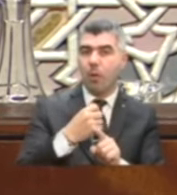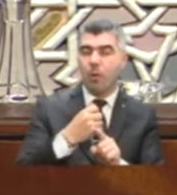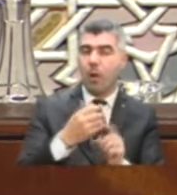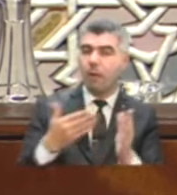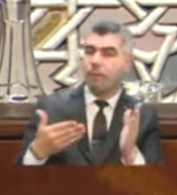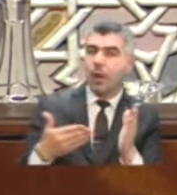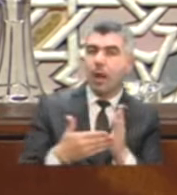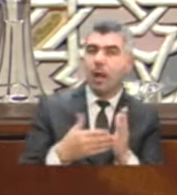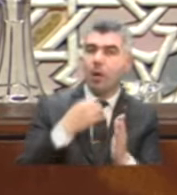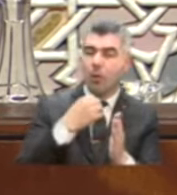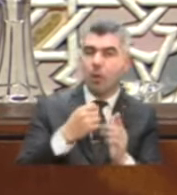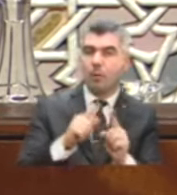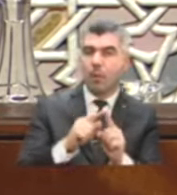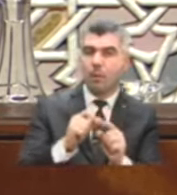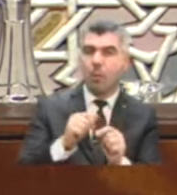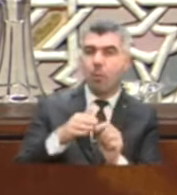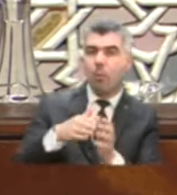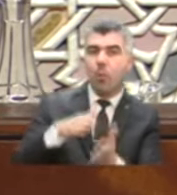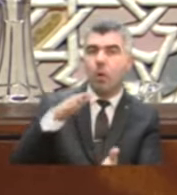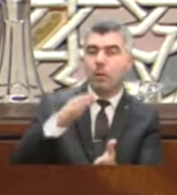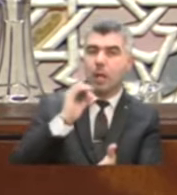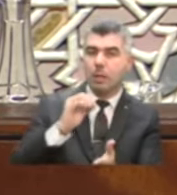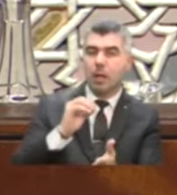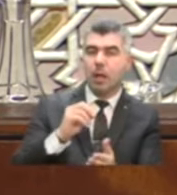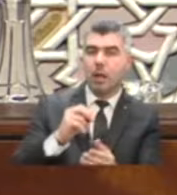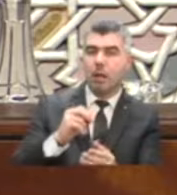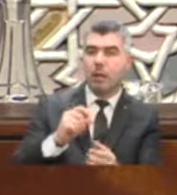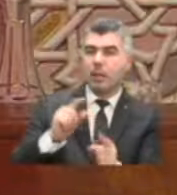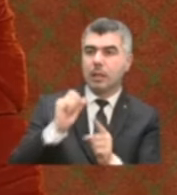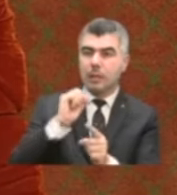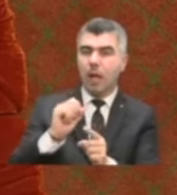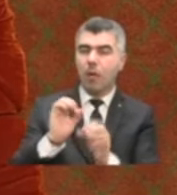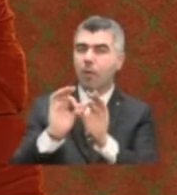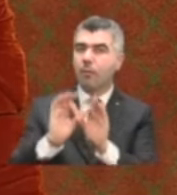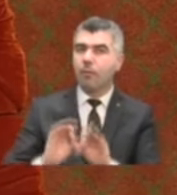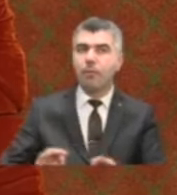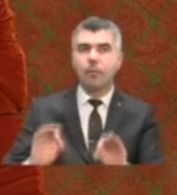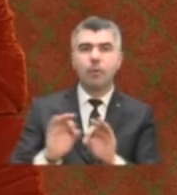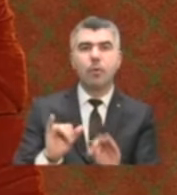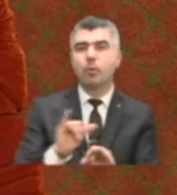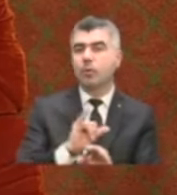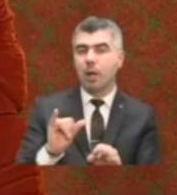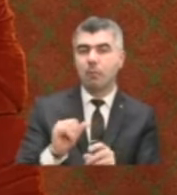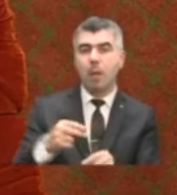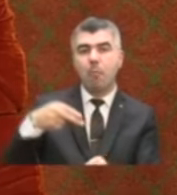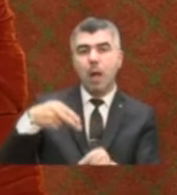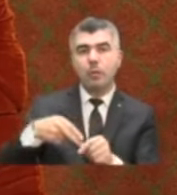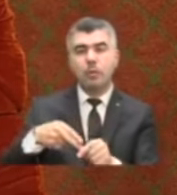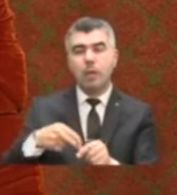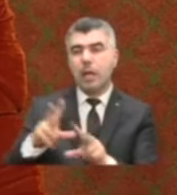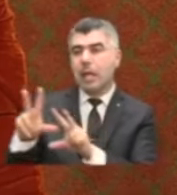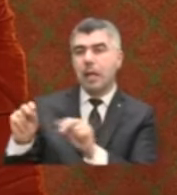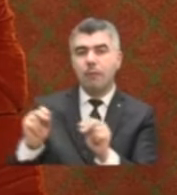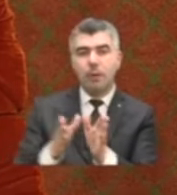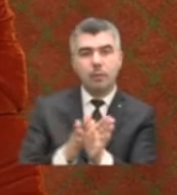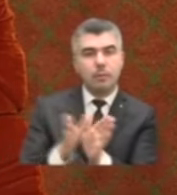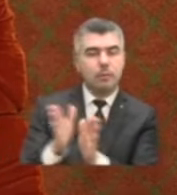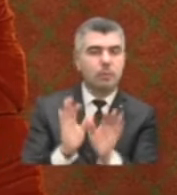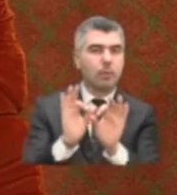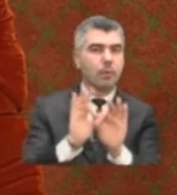مره. غاز تندراره هو غاز طبيعي، الغاز البوطان هو مشتقات ديال البترول، ما عندهم حتى شي علاقه مع